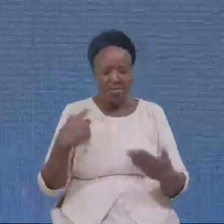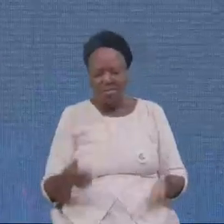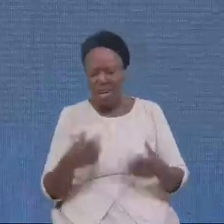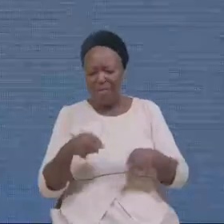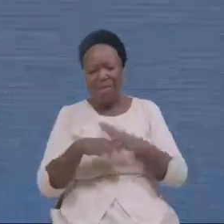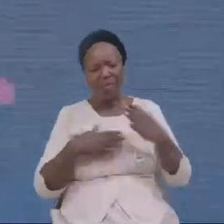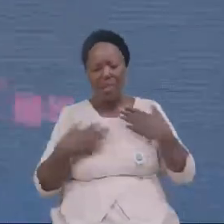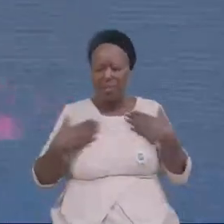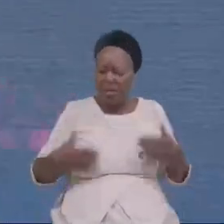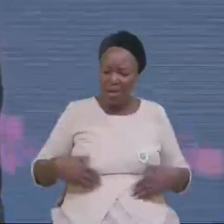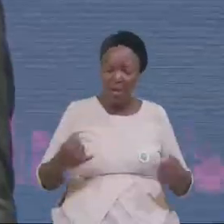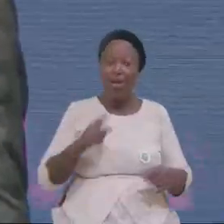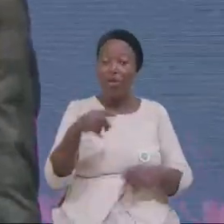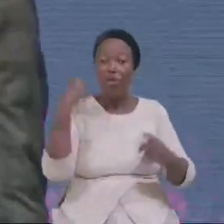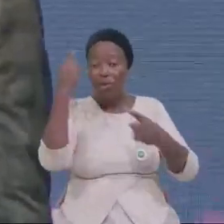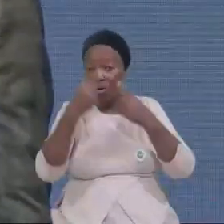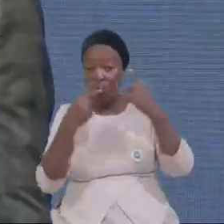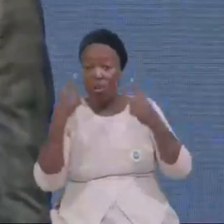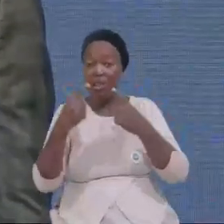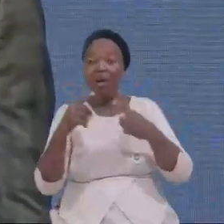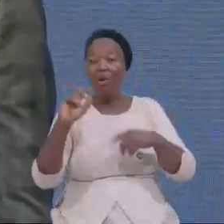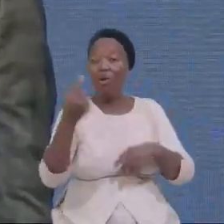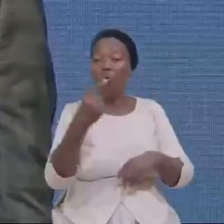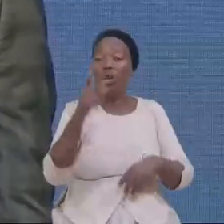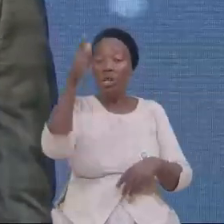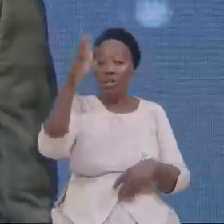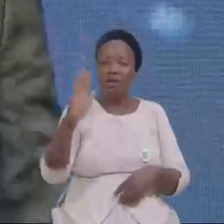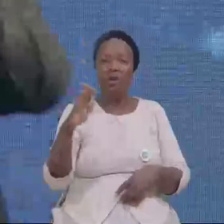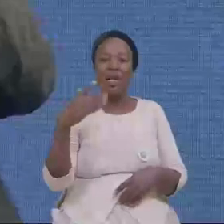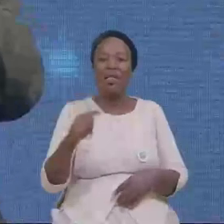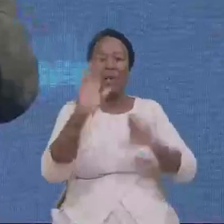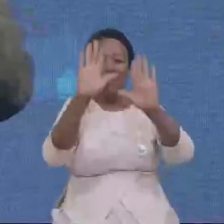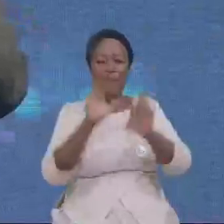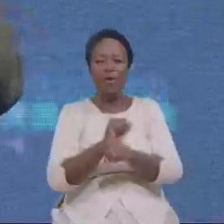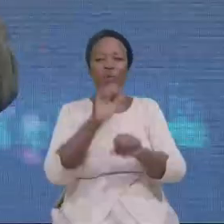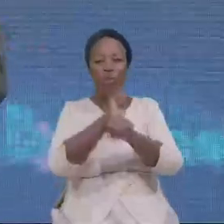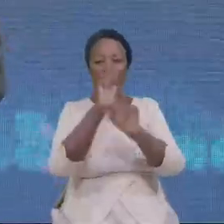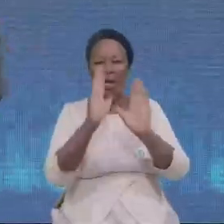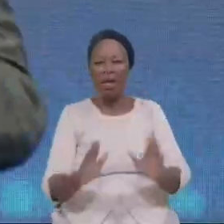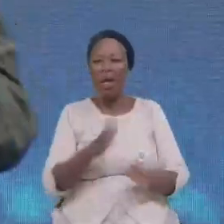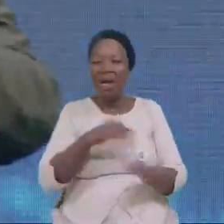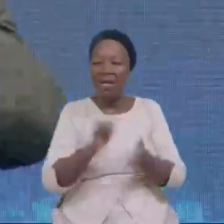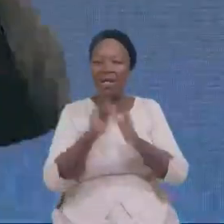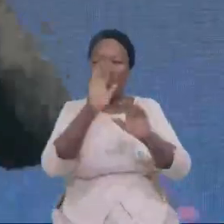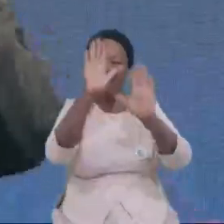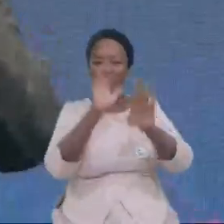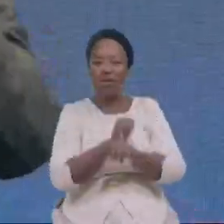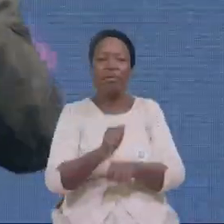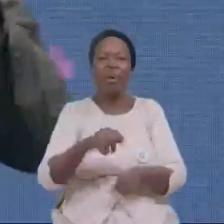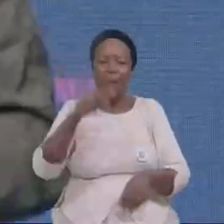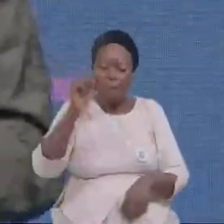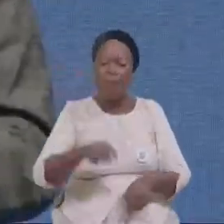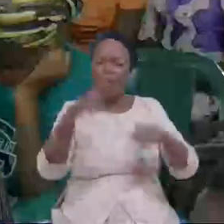encore dans mon corps. Hein. Tu considères seulement Dieu, celui qui accomplit Ce miracle doit